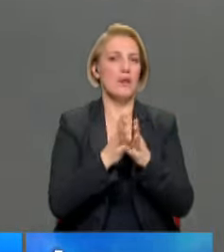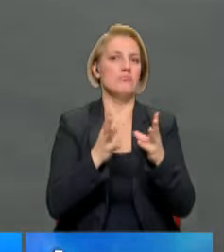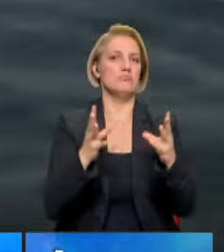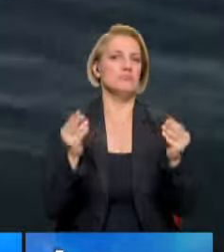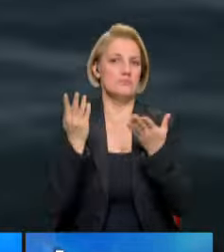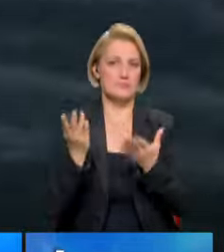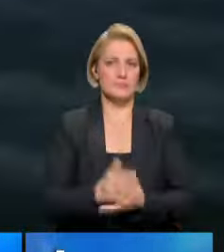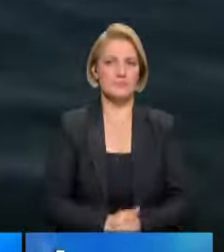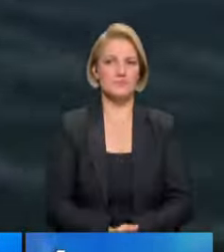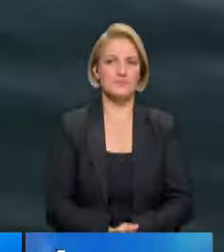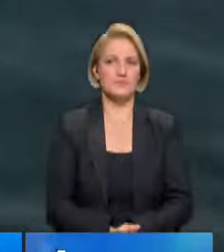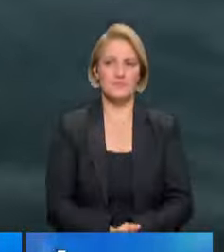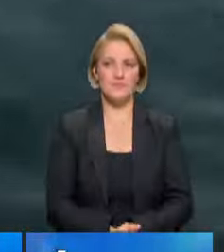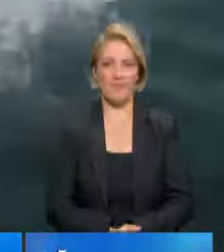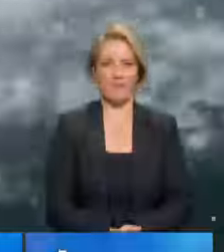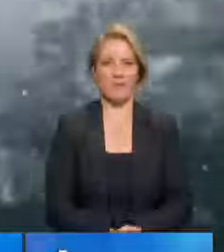karşıya getiriyor.